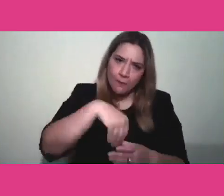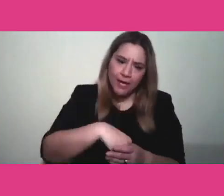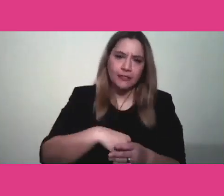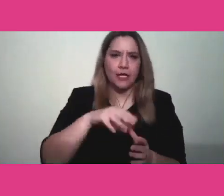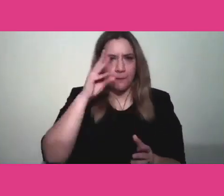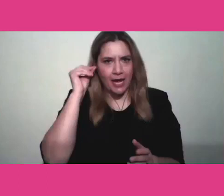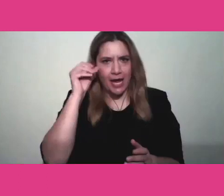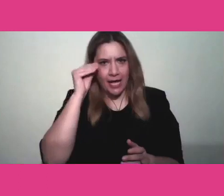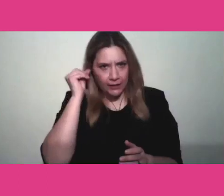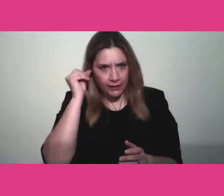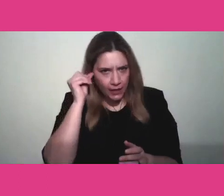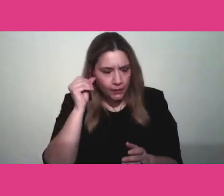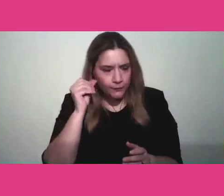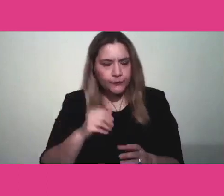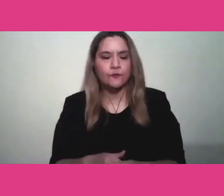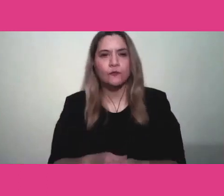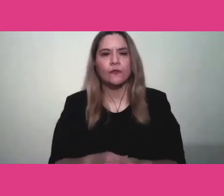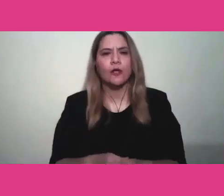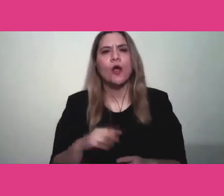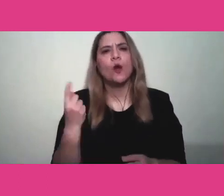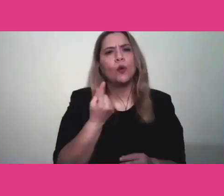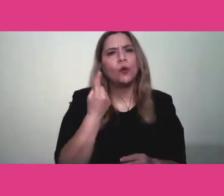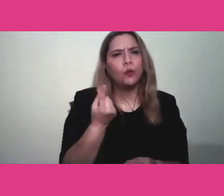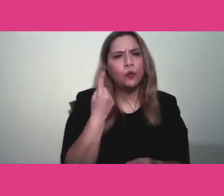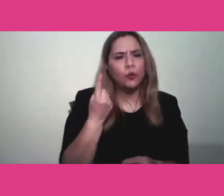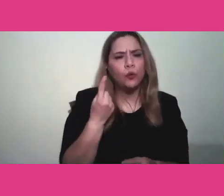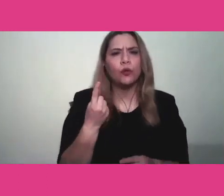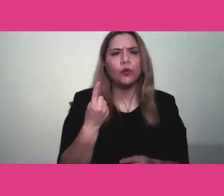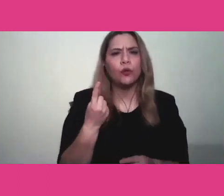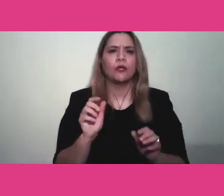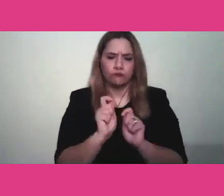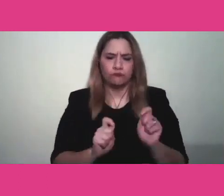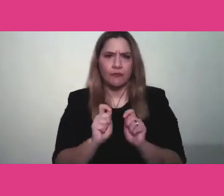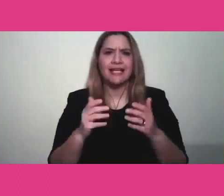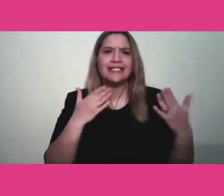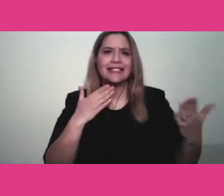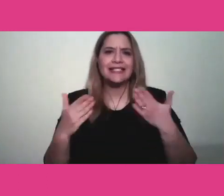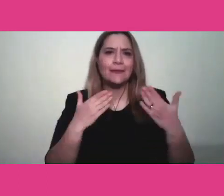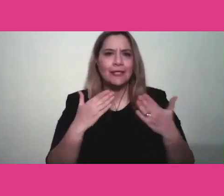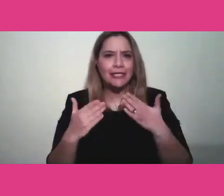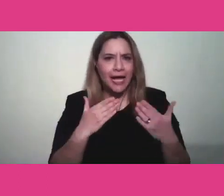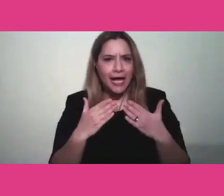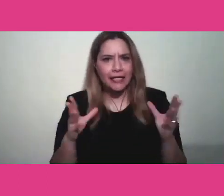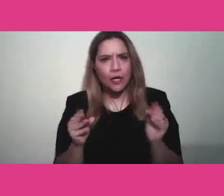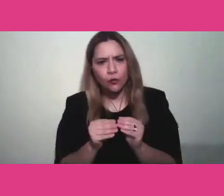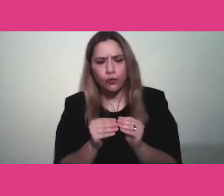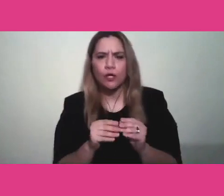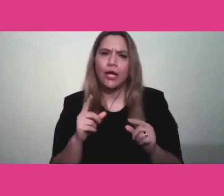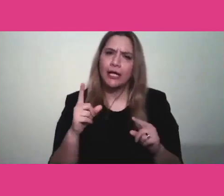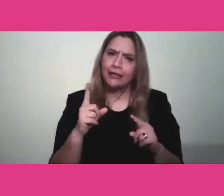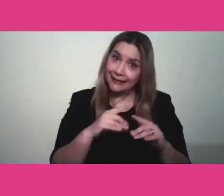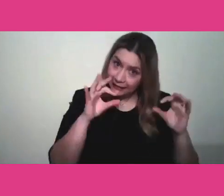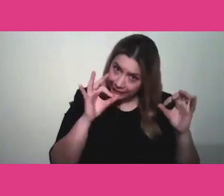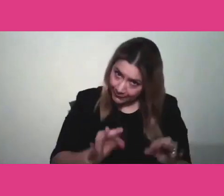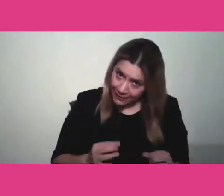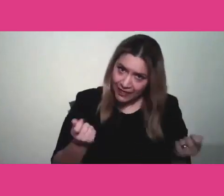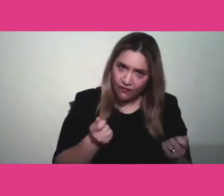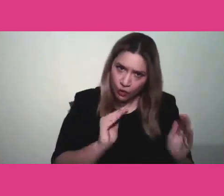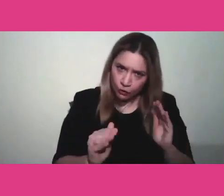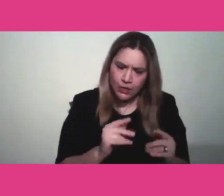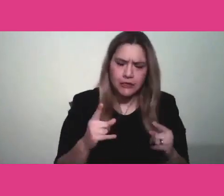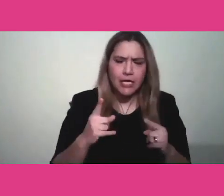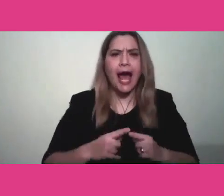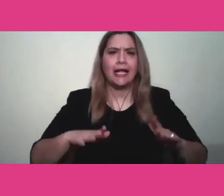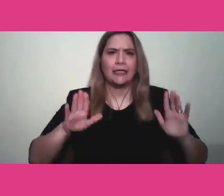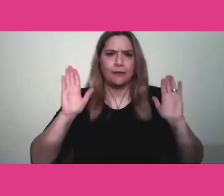Πολύ συχνά υλοποιούμε σεμινάρια τα οποία αφορούν άτυπους ή τυπικούς φροντιστές που έχουν αναλάβει την φροντίδα